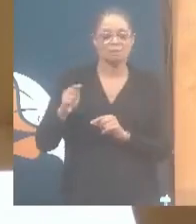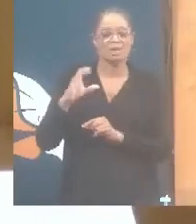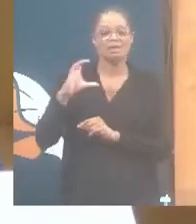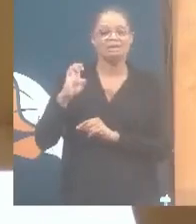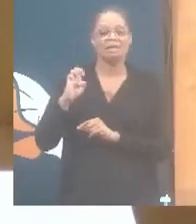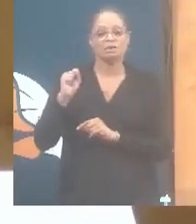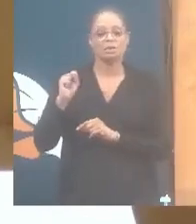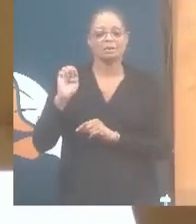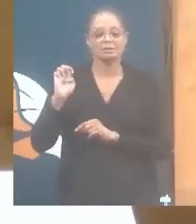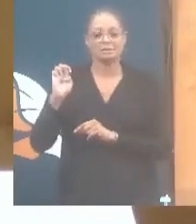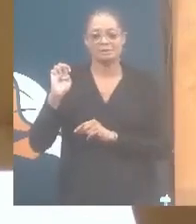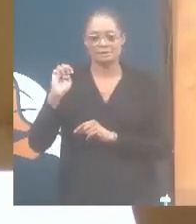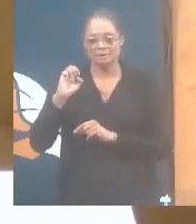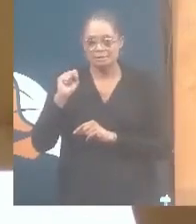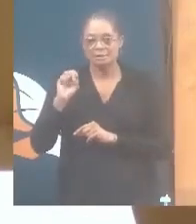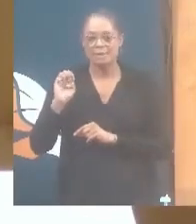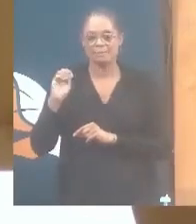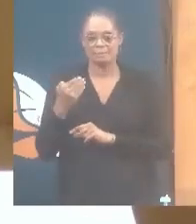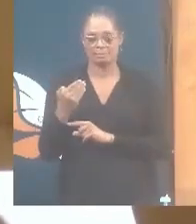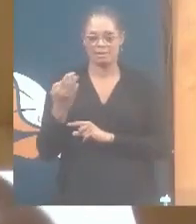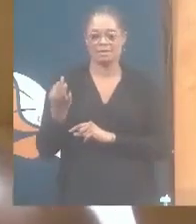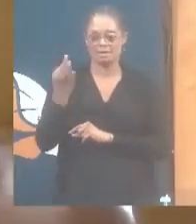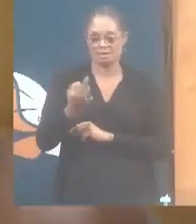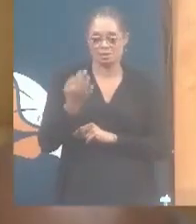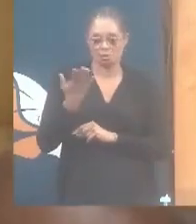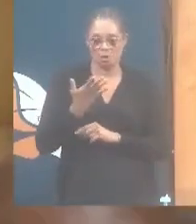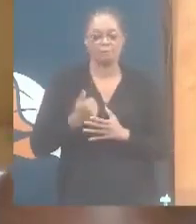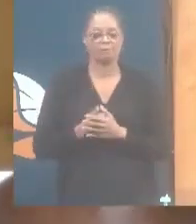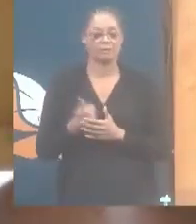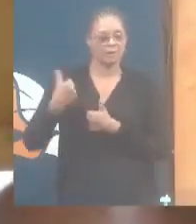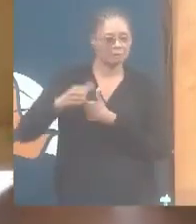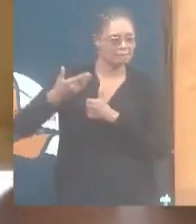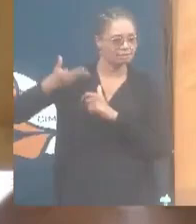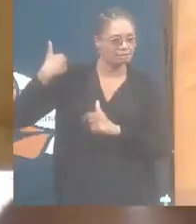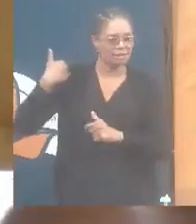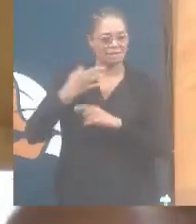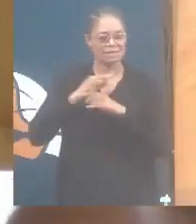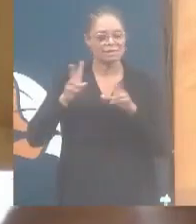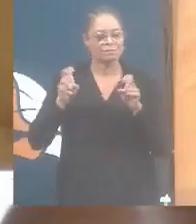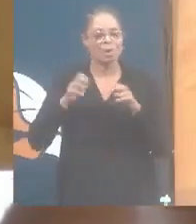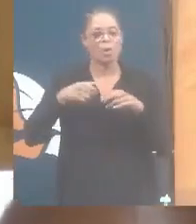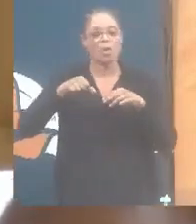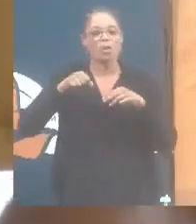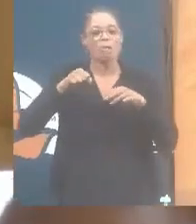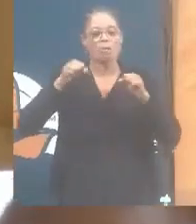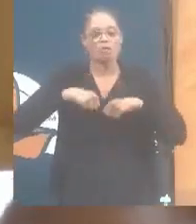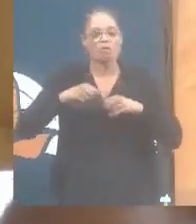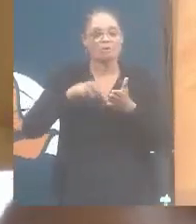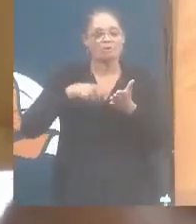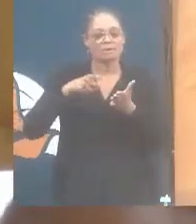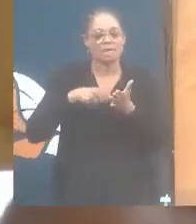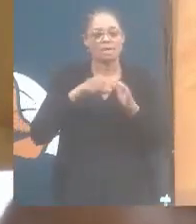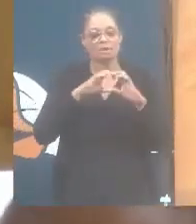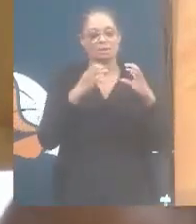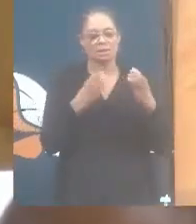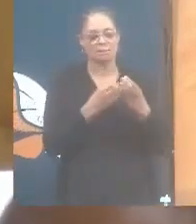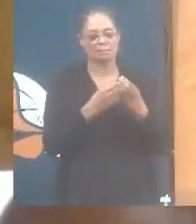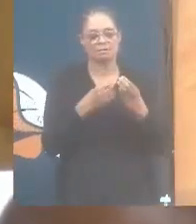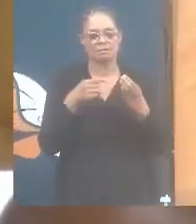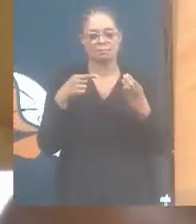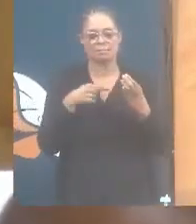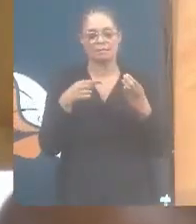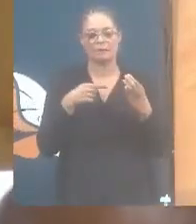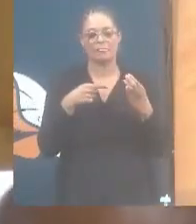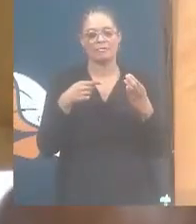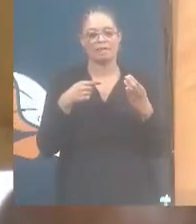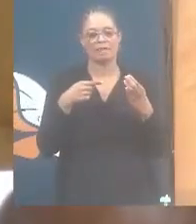sur le BP 2023? Eh bien que le pouvoir fiscal de la collectivité appréhendé sous l'angle de